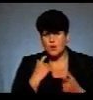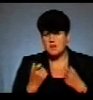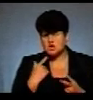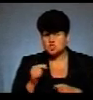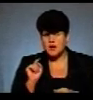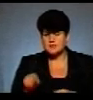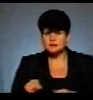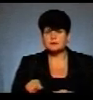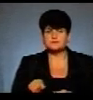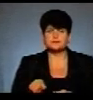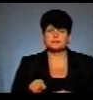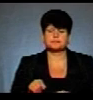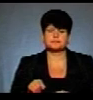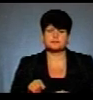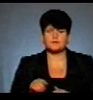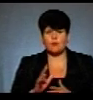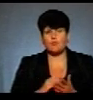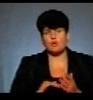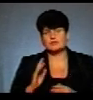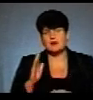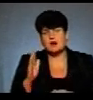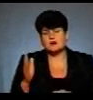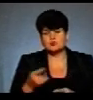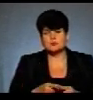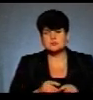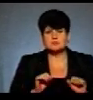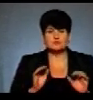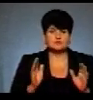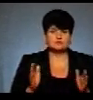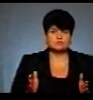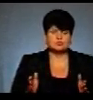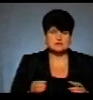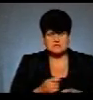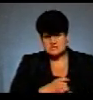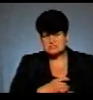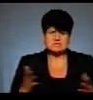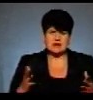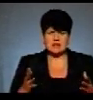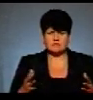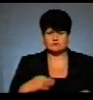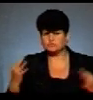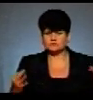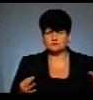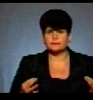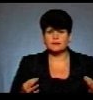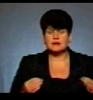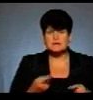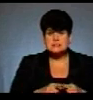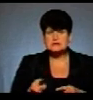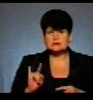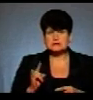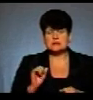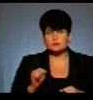постійно, в подальшому це може призвести до зриву, і ця дитина може